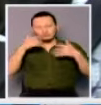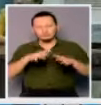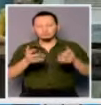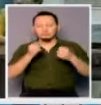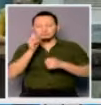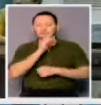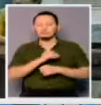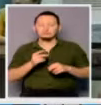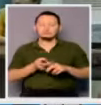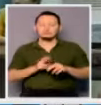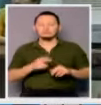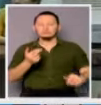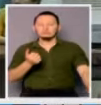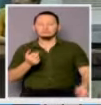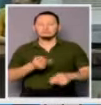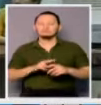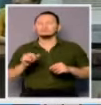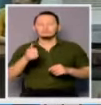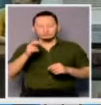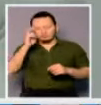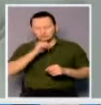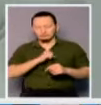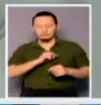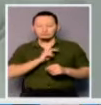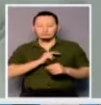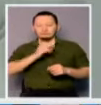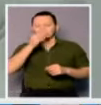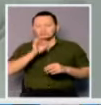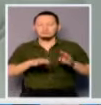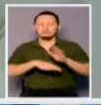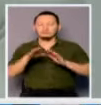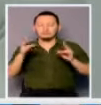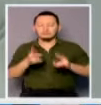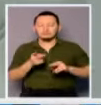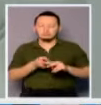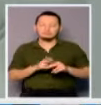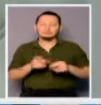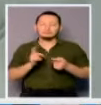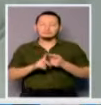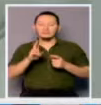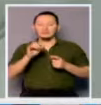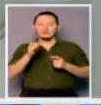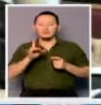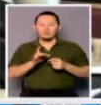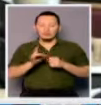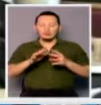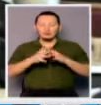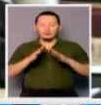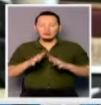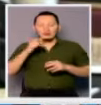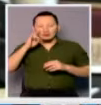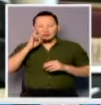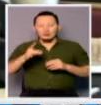мүмкіндік береді. Әрине, ол үшін алдымен мемлекеттік қызметшілердің біліктілігін арттыру маңызды. Осыған орай Құрманғазы ауданында Қазақстан